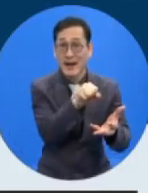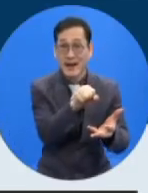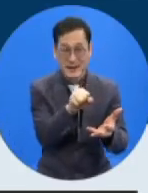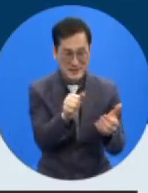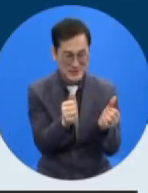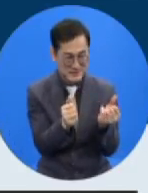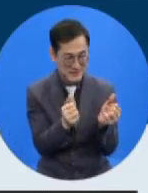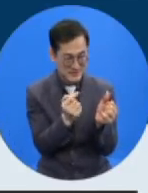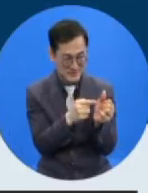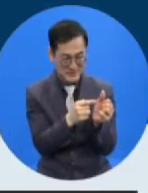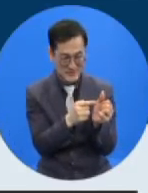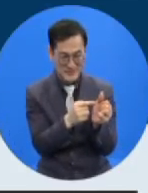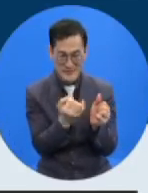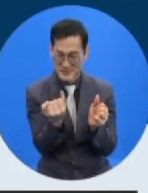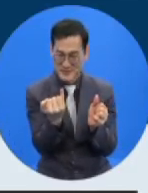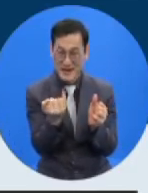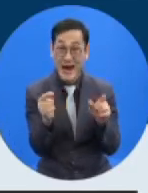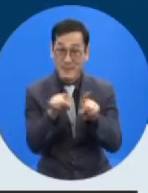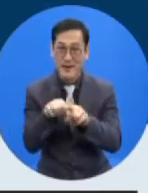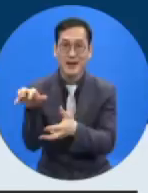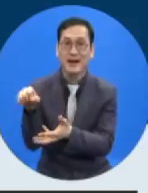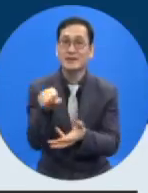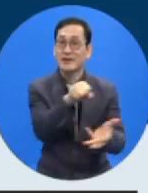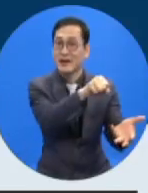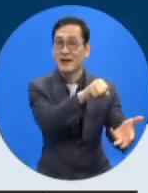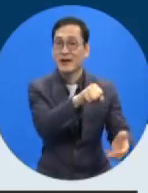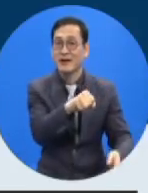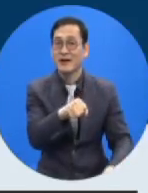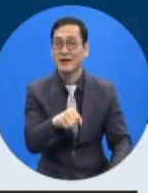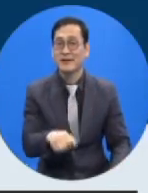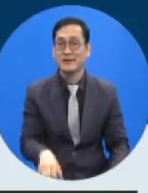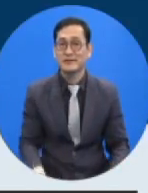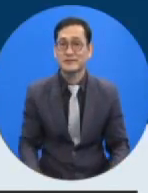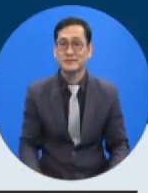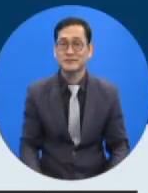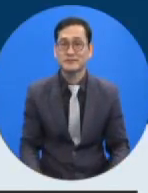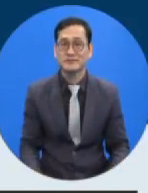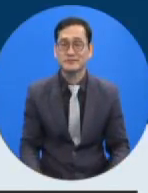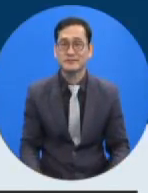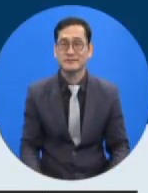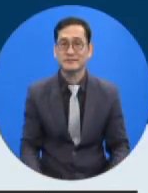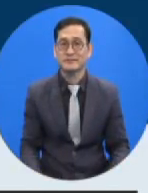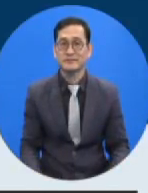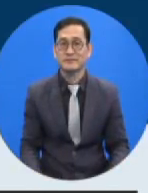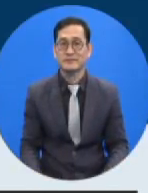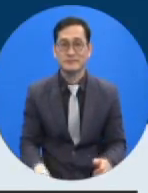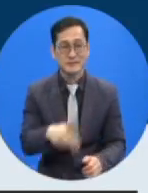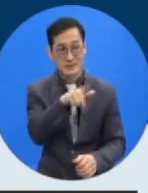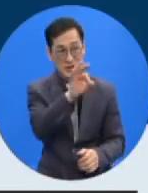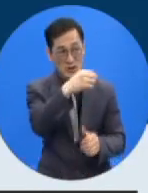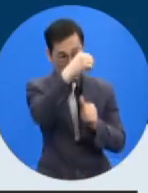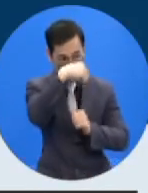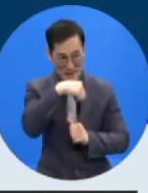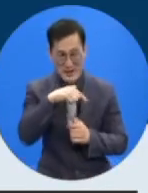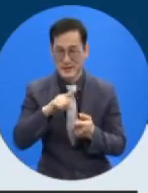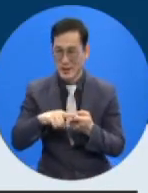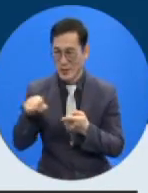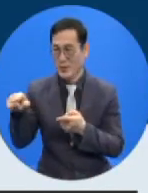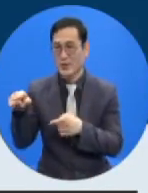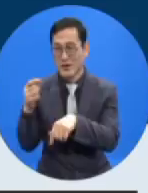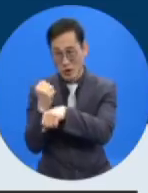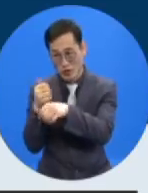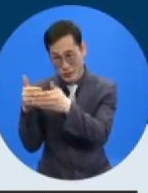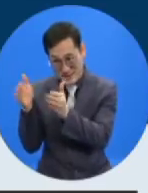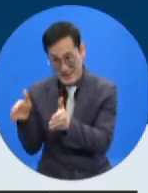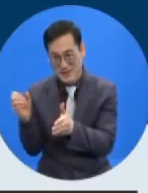논란이 있었던 그 자산관리사. 정경심의 자산관리인 김경록 한국투자증권 PB. 정경심 씨의 지시로 동양대 연구실과